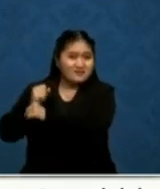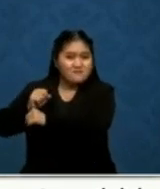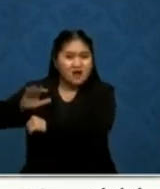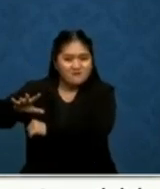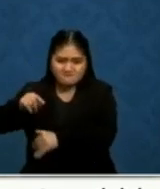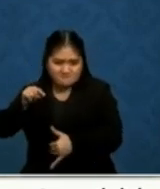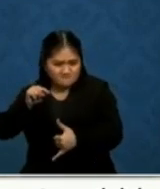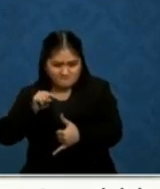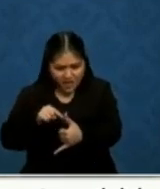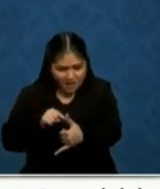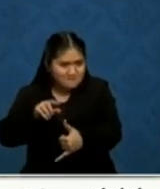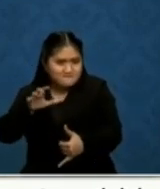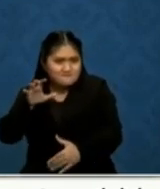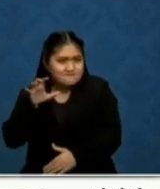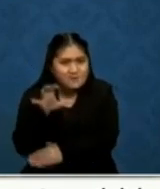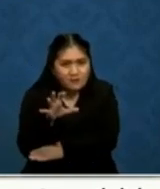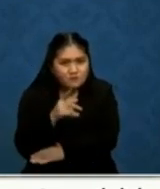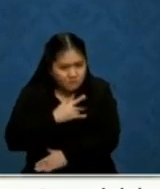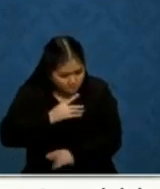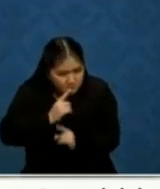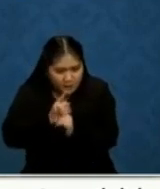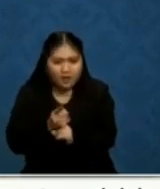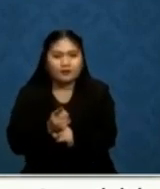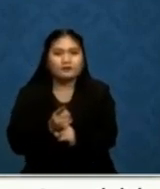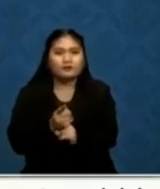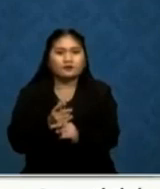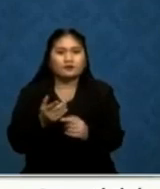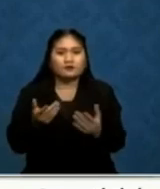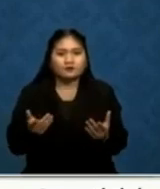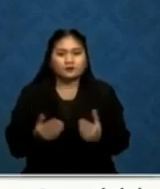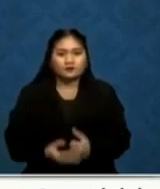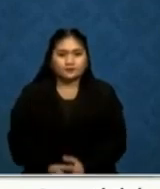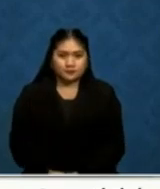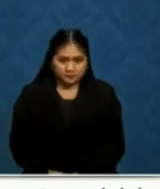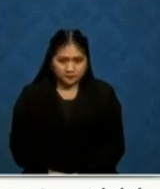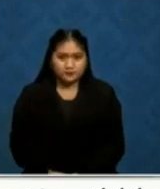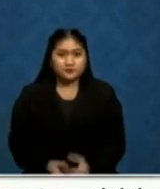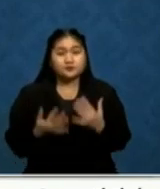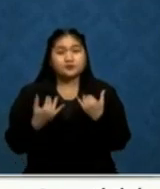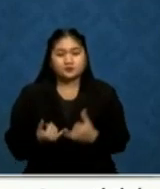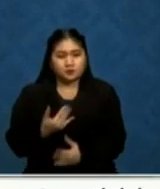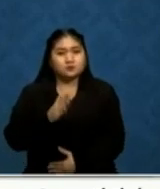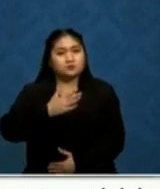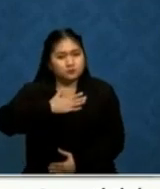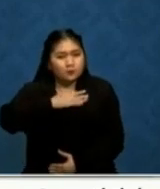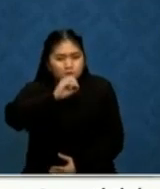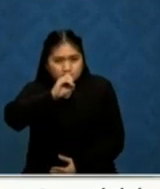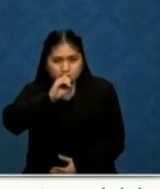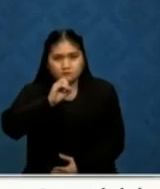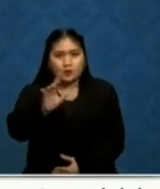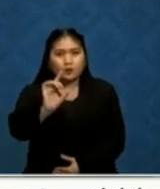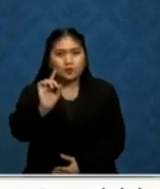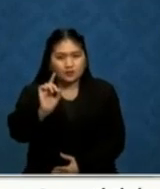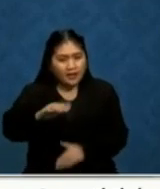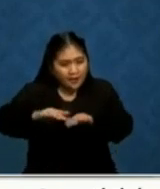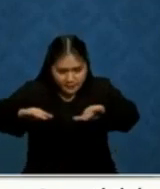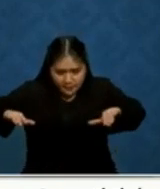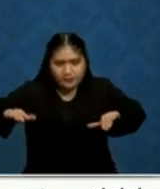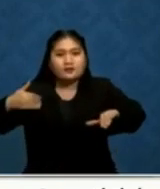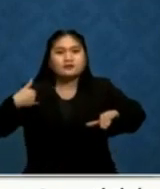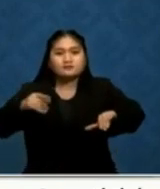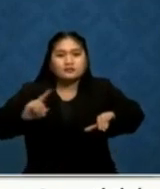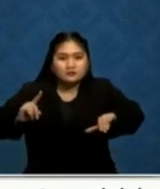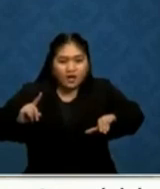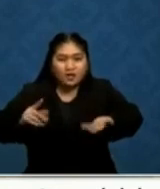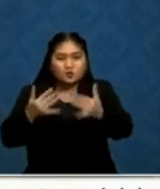ขู่บังคับให้ตามใจผู้มีอำนาจเหนือกว่าวันนี้ค่ะดิฉันต้องเป็นกระบอกเสียงให้กับเด็กค่ะสถิ